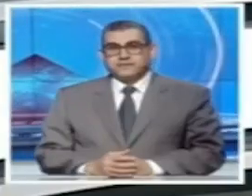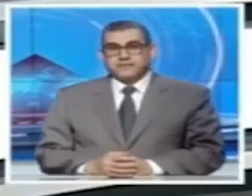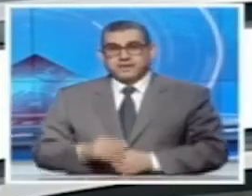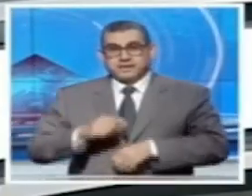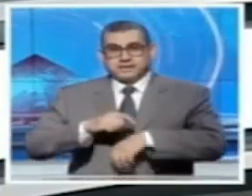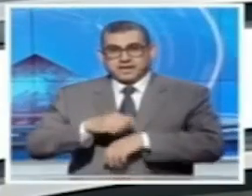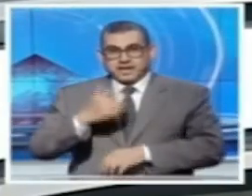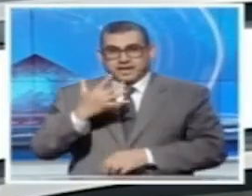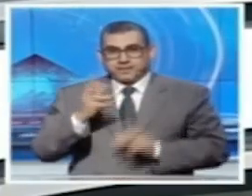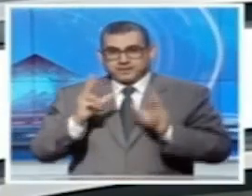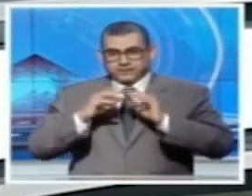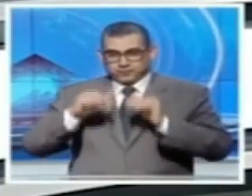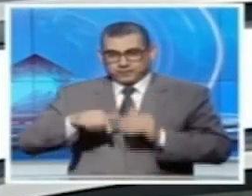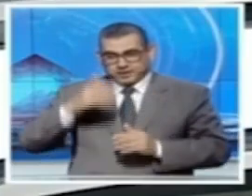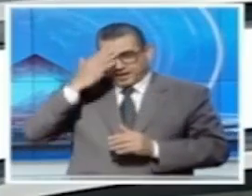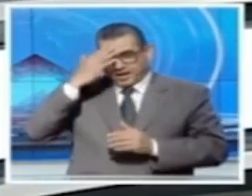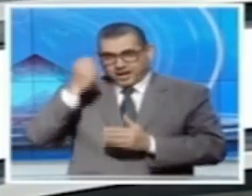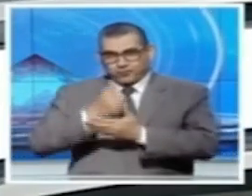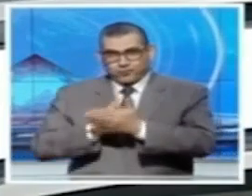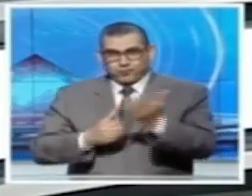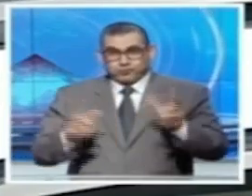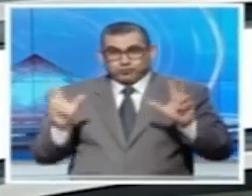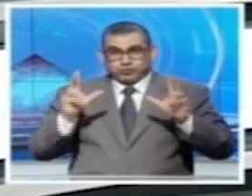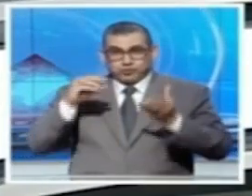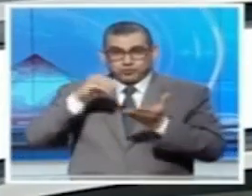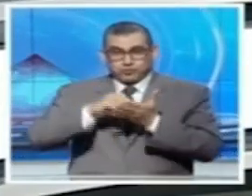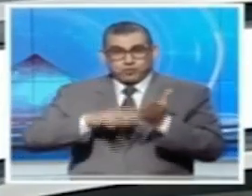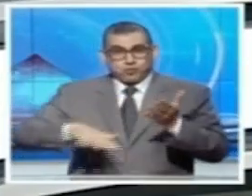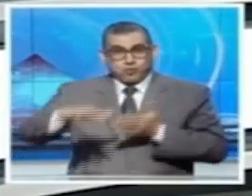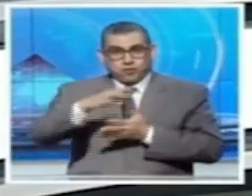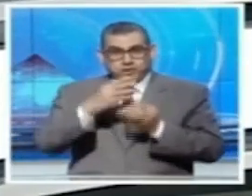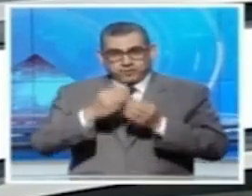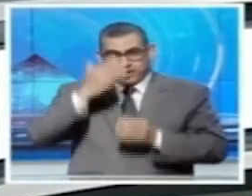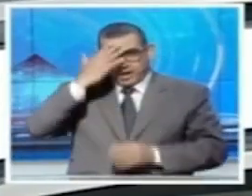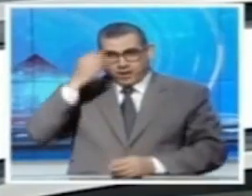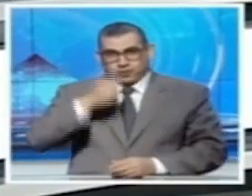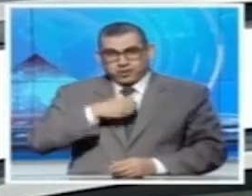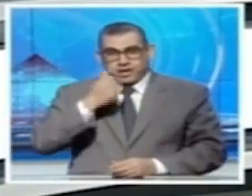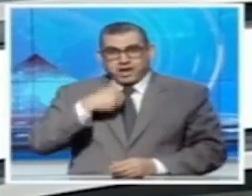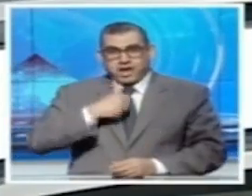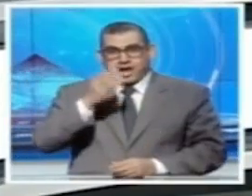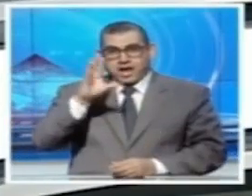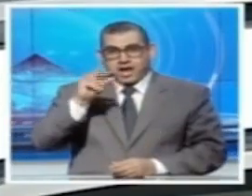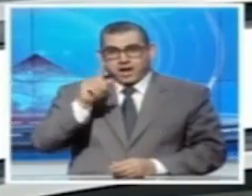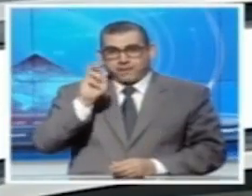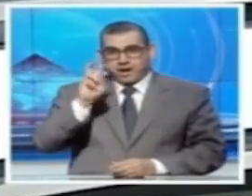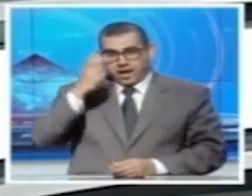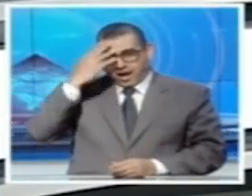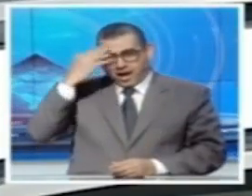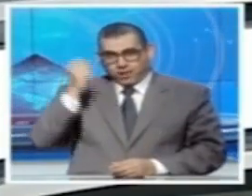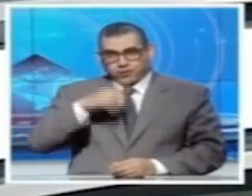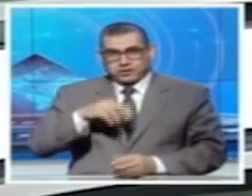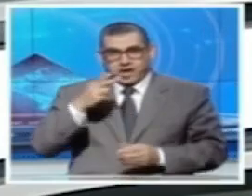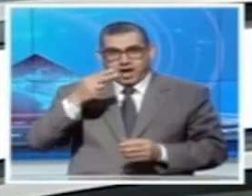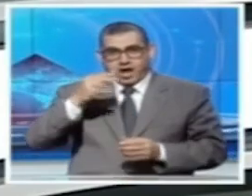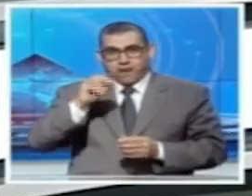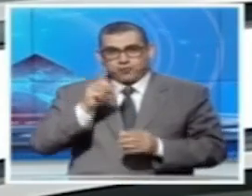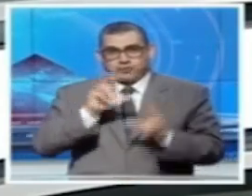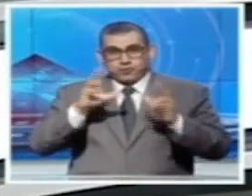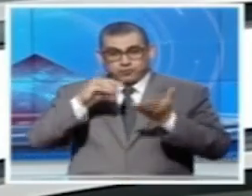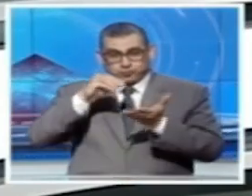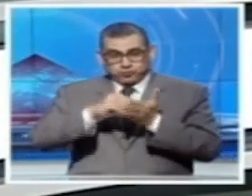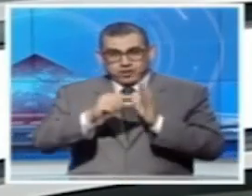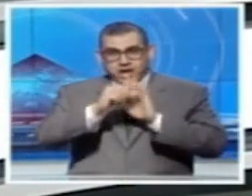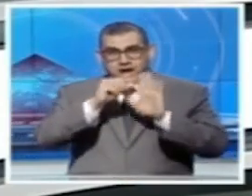الخامسة من التلفزيون المصري. مرحبا بكم مشاهدينا في كل مكان، ومرحبا بك زميلتي هبة. أهلا بك عمرو، وأهلا بمشاهدينا الكرام. ونبدأ